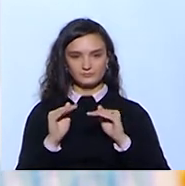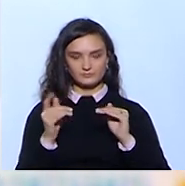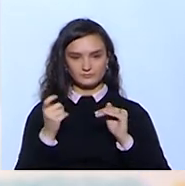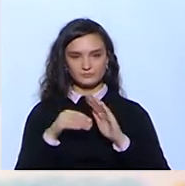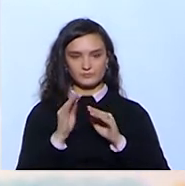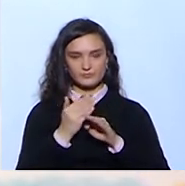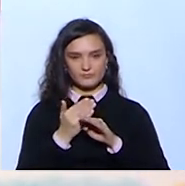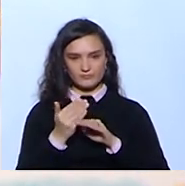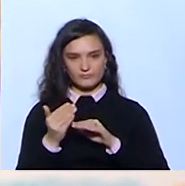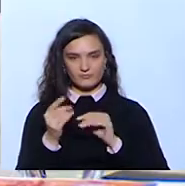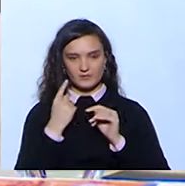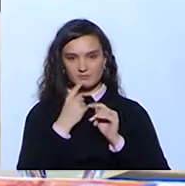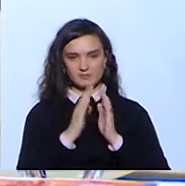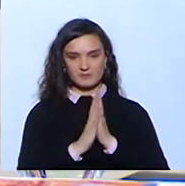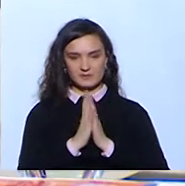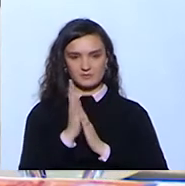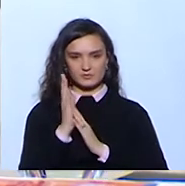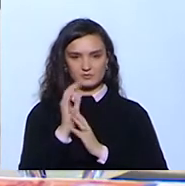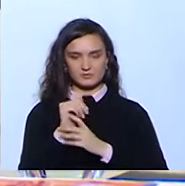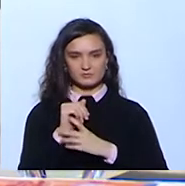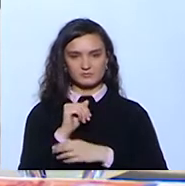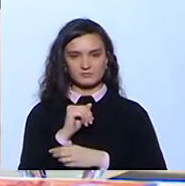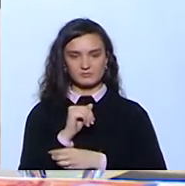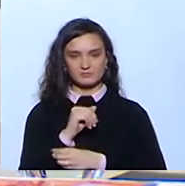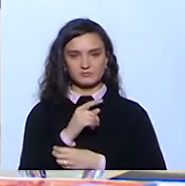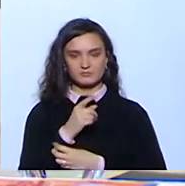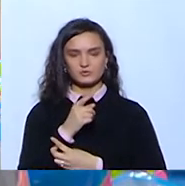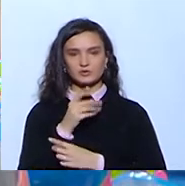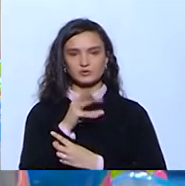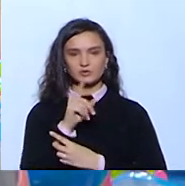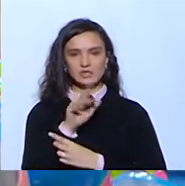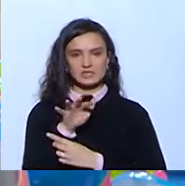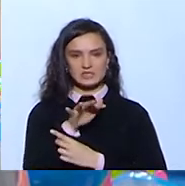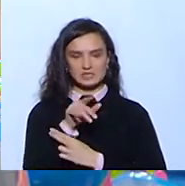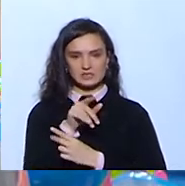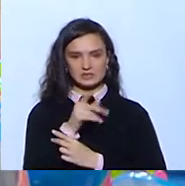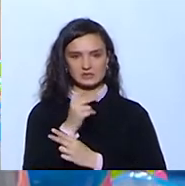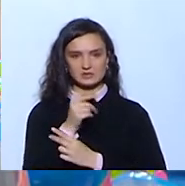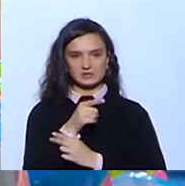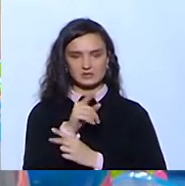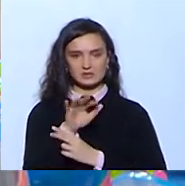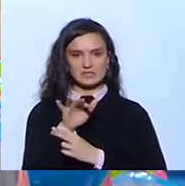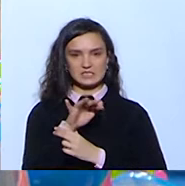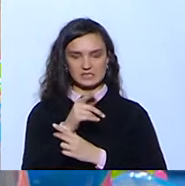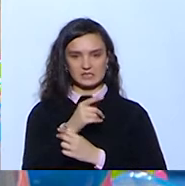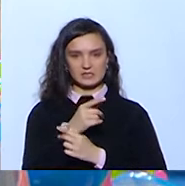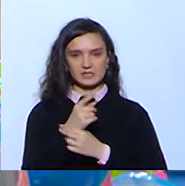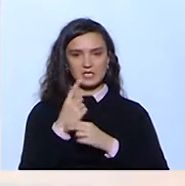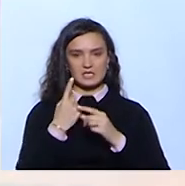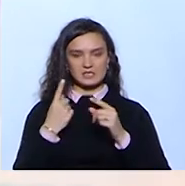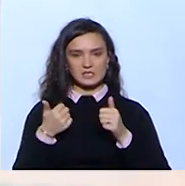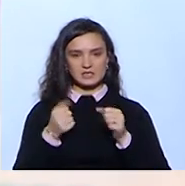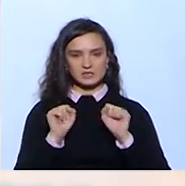უფრო მოგვიანებითაც ამოზის, მაგალითად კბილები. აქ შიგნით რაღაც სითხეა, ხო? დიახ, აქ არის სითხე და ერთ-ერთი